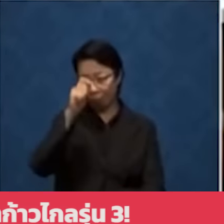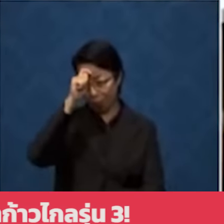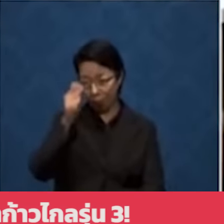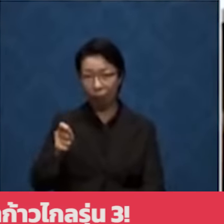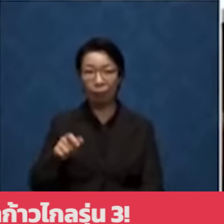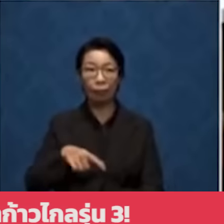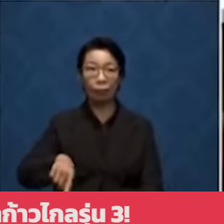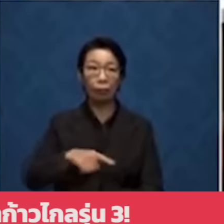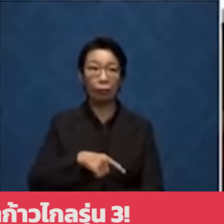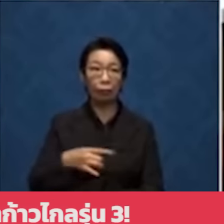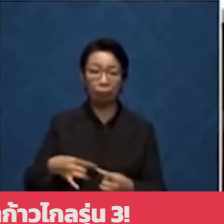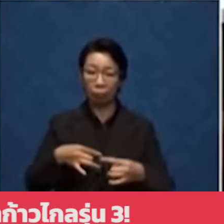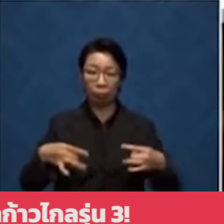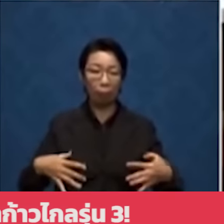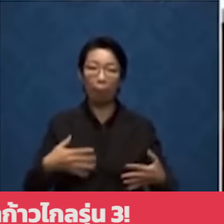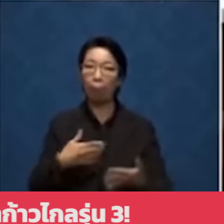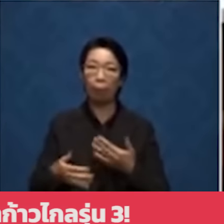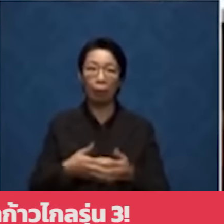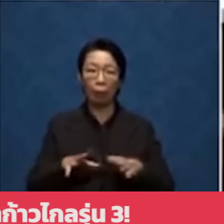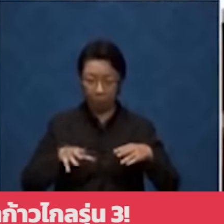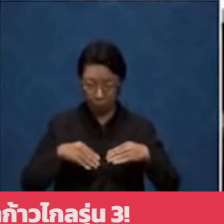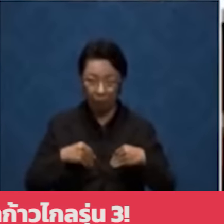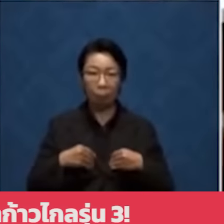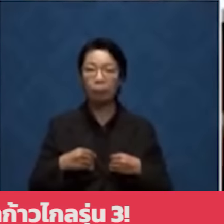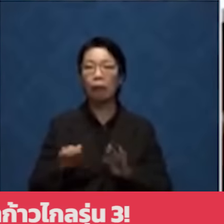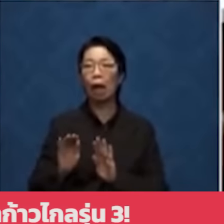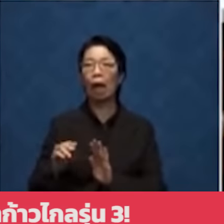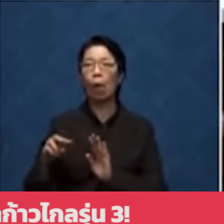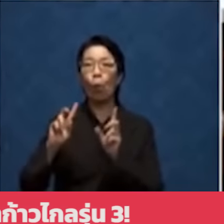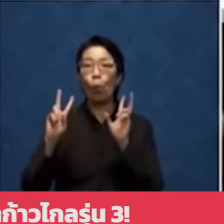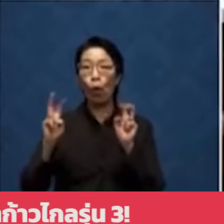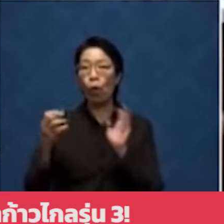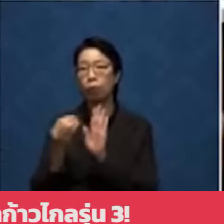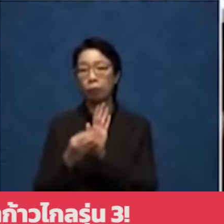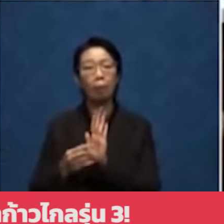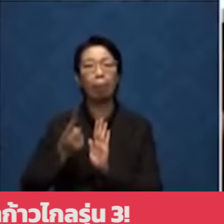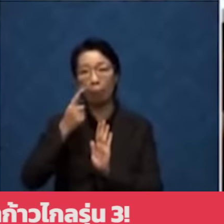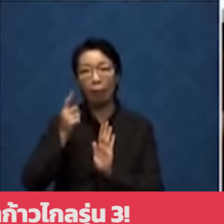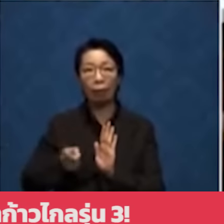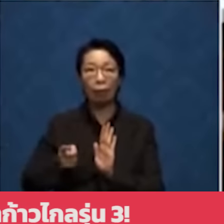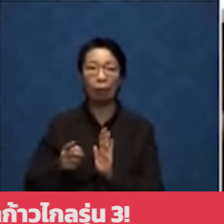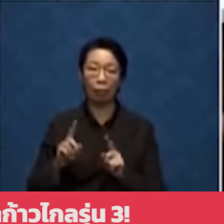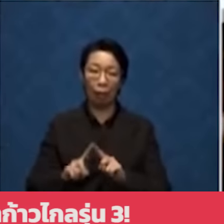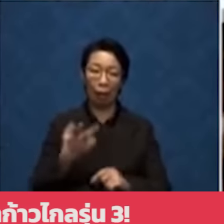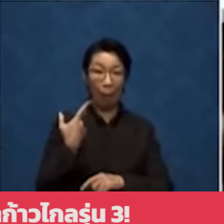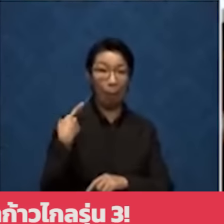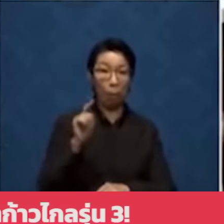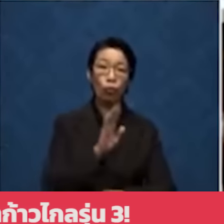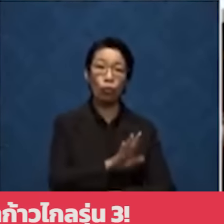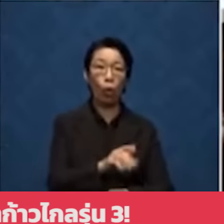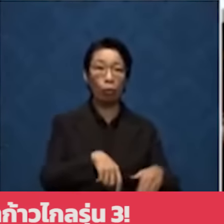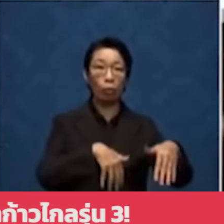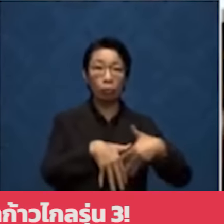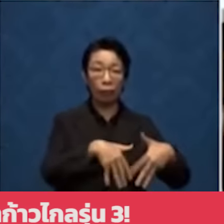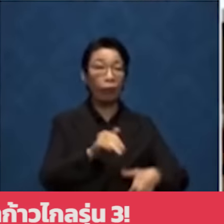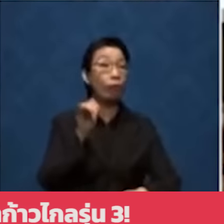ความยืดหยุ่นประนีประนอมที่แตกต่างจากคนอื่นๆในพรรคเพราะหลายคนในก้าวไกลมักจะเข้าประทะเสียมากกว่านอกจ